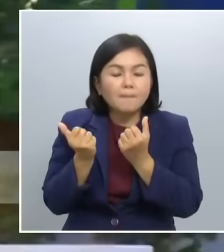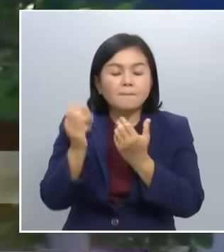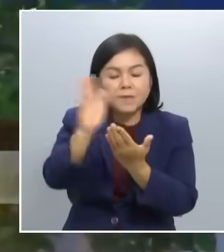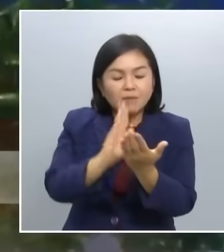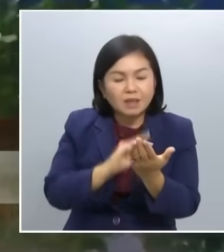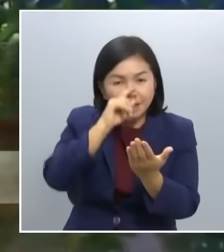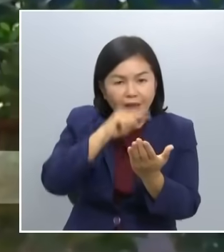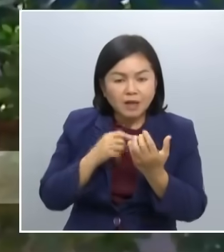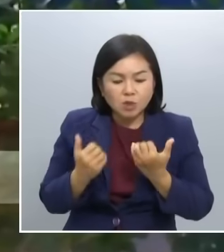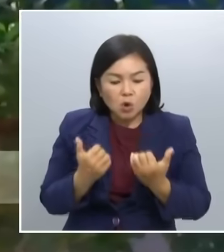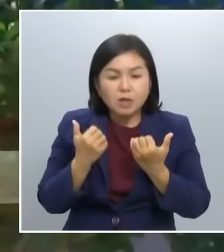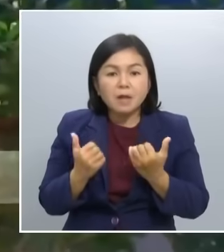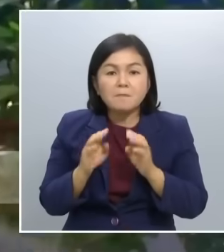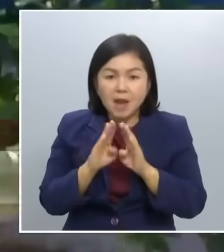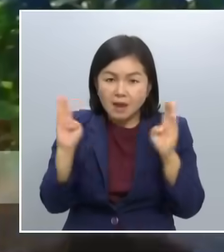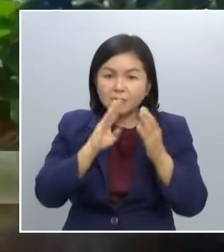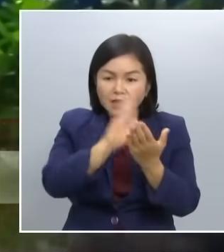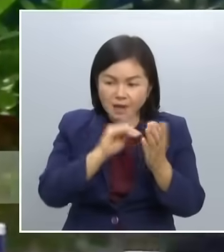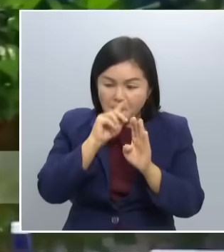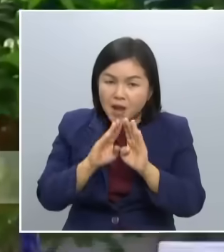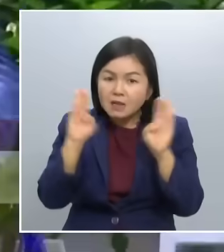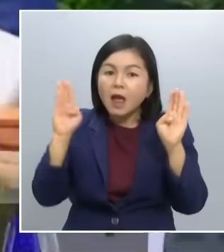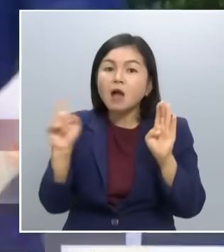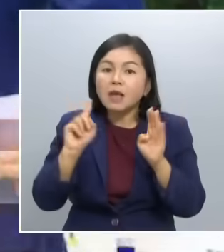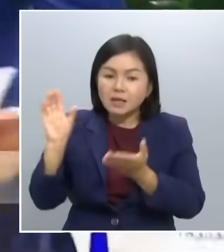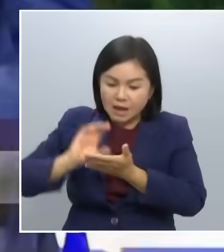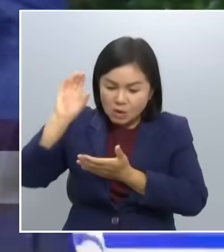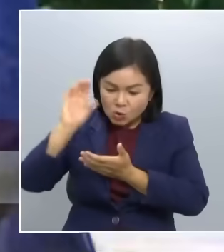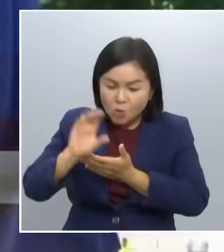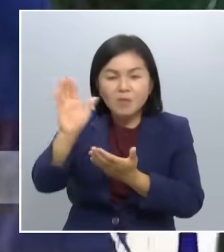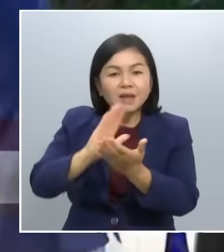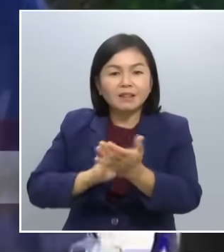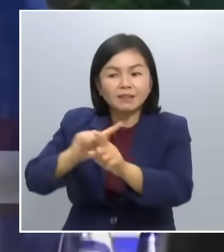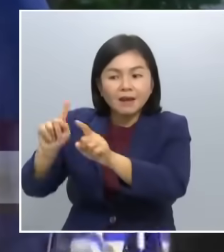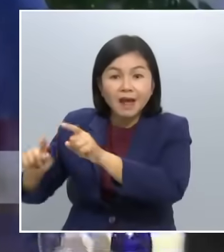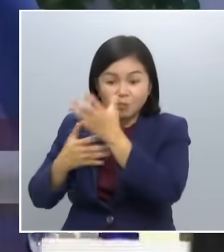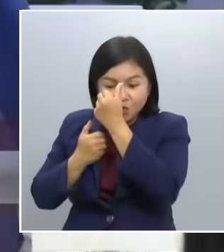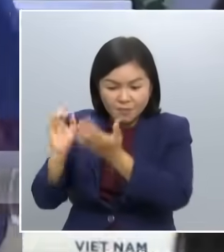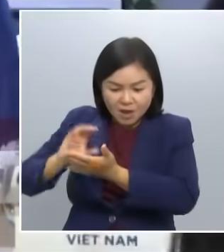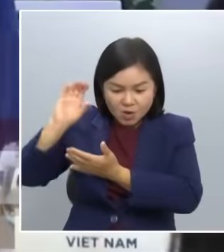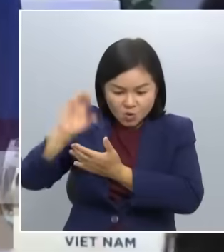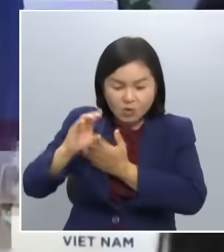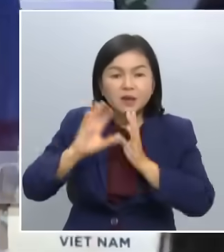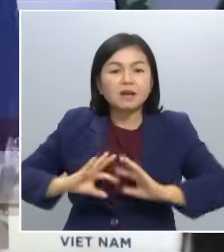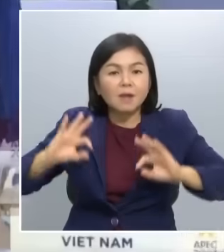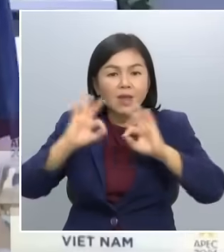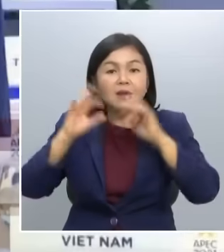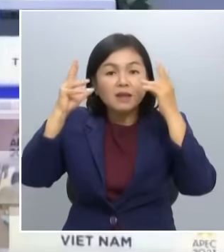อนนี้เปิดแล้วกับการรับการลงทุนจากต่างประเทศนี่เป็นสาระสำคัญที่น้ำต